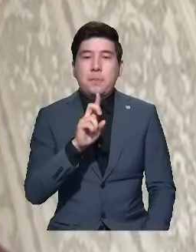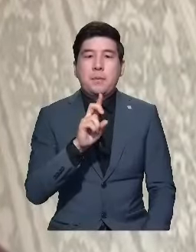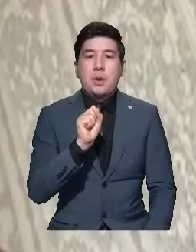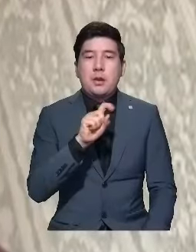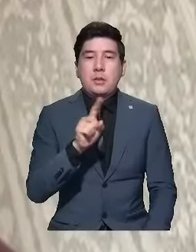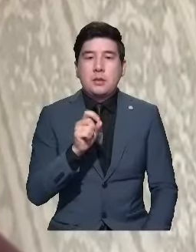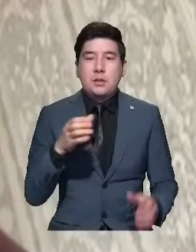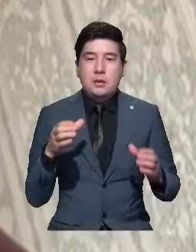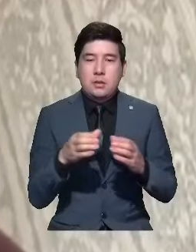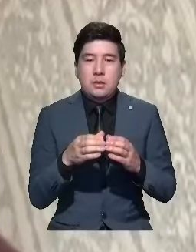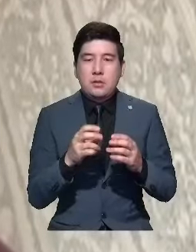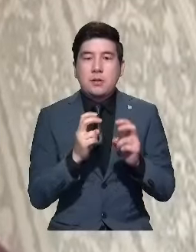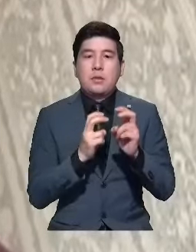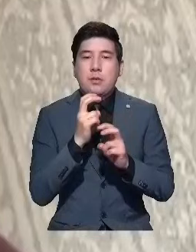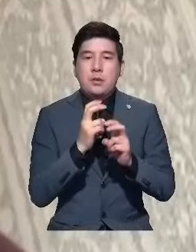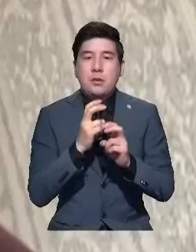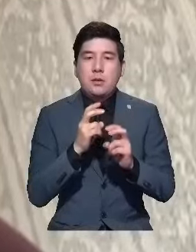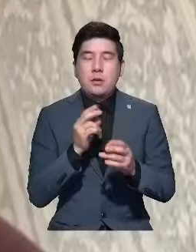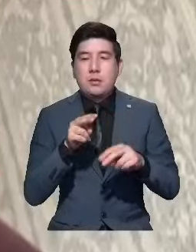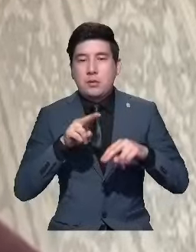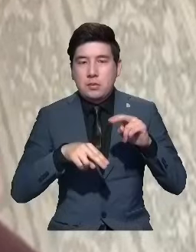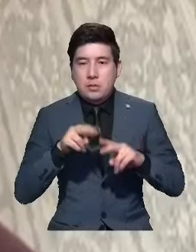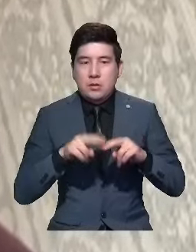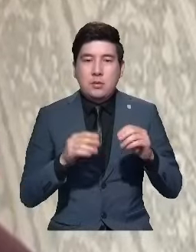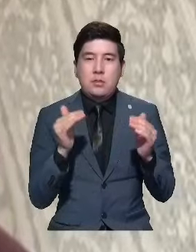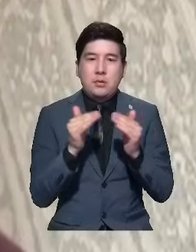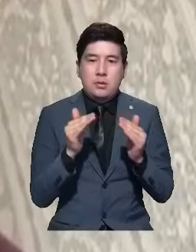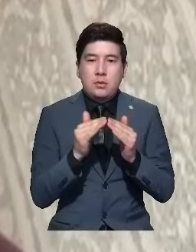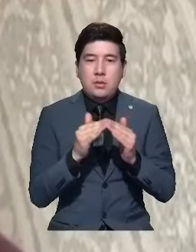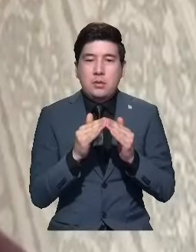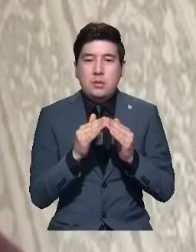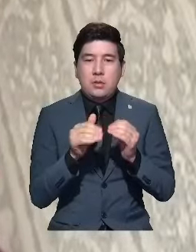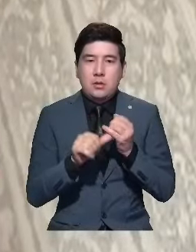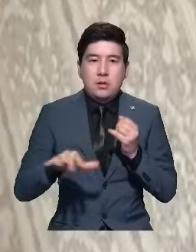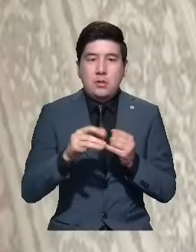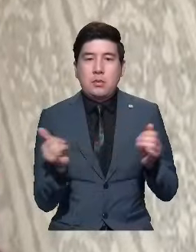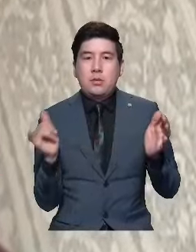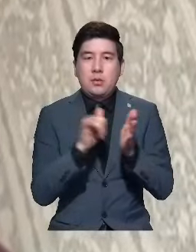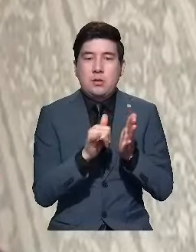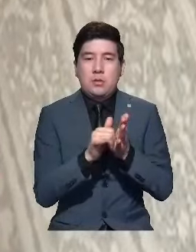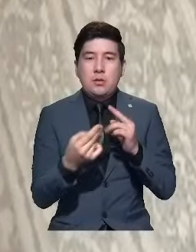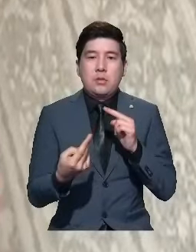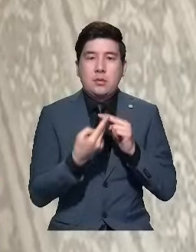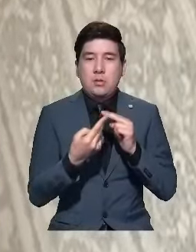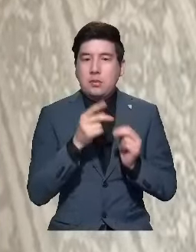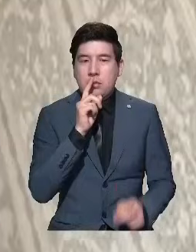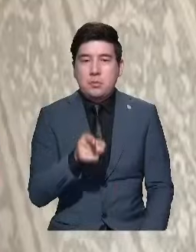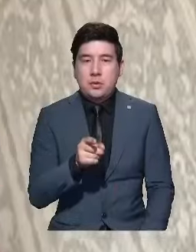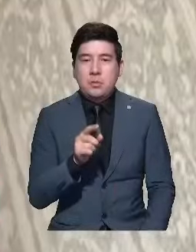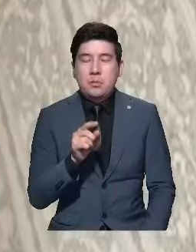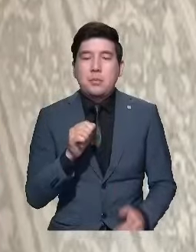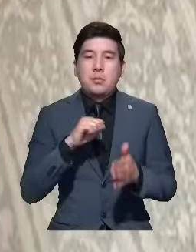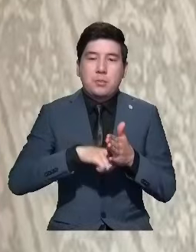санын көбеюіне немесе де біздің үйлерімізге аулаларымызға қоюына біз негізі кедергі болмауымыз керек. Себебі